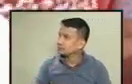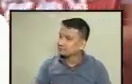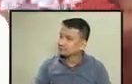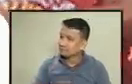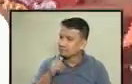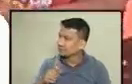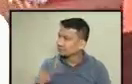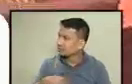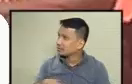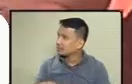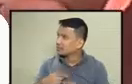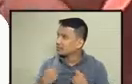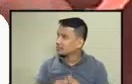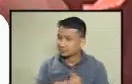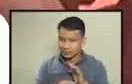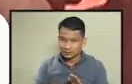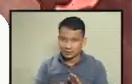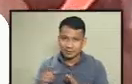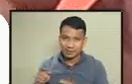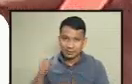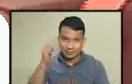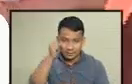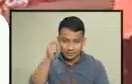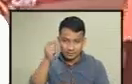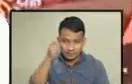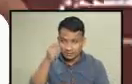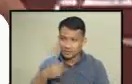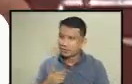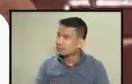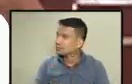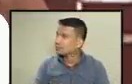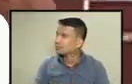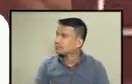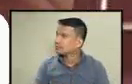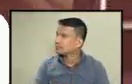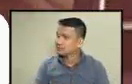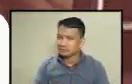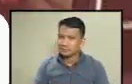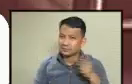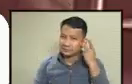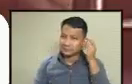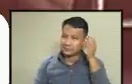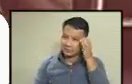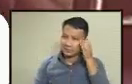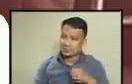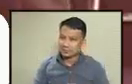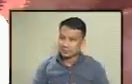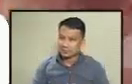Hindi rin nagpahuli ang kanyang teammates na sina Scotty Thompson, Prince Caperal,